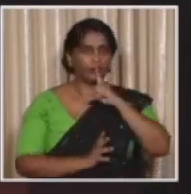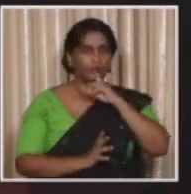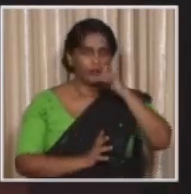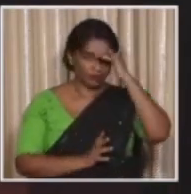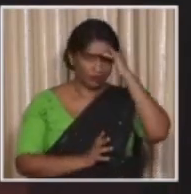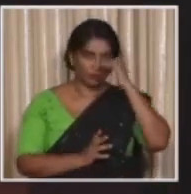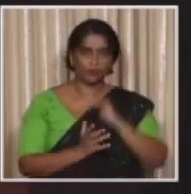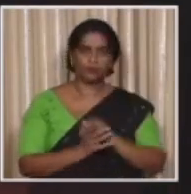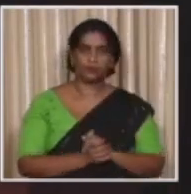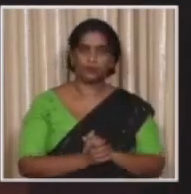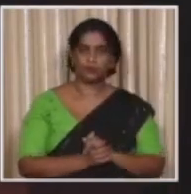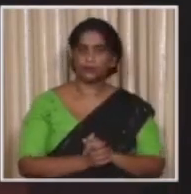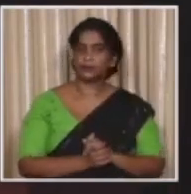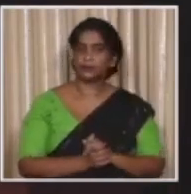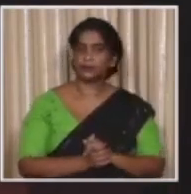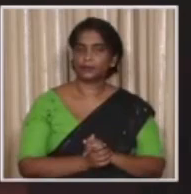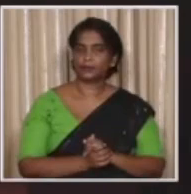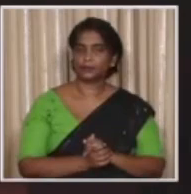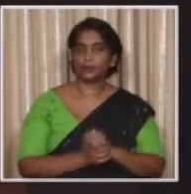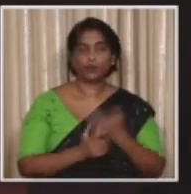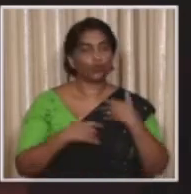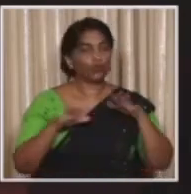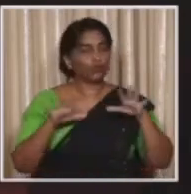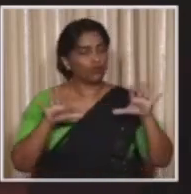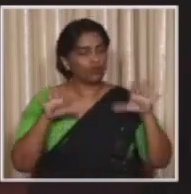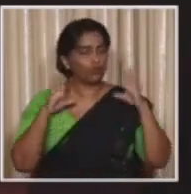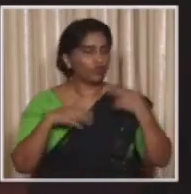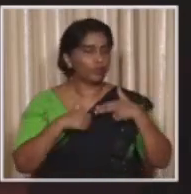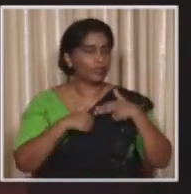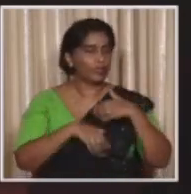කතානායකතුමනි අරුම පුදුම සිද්ධිය.